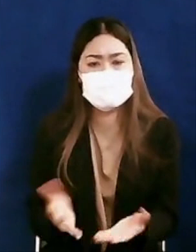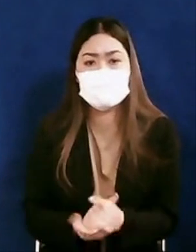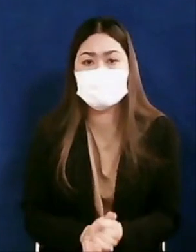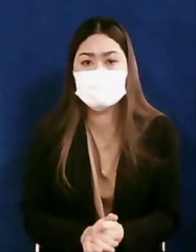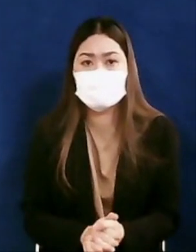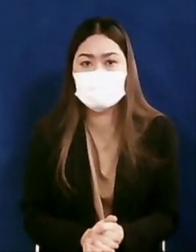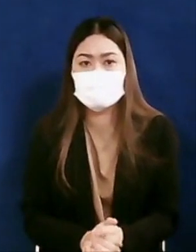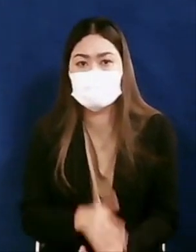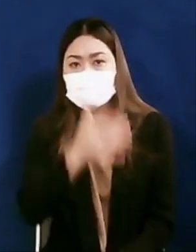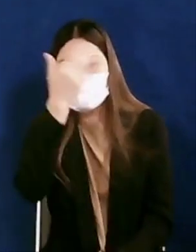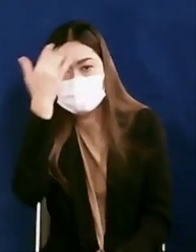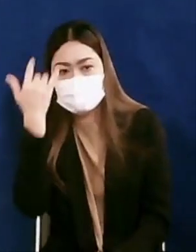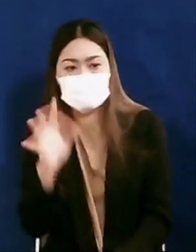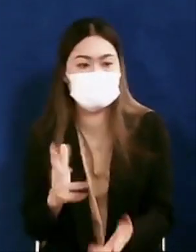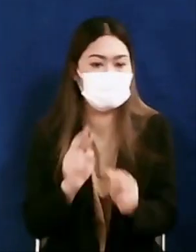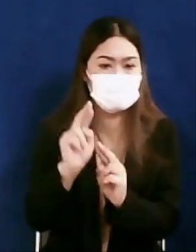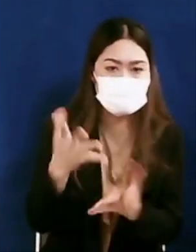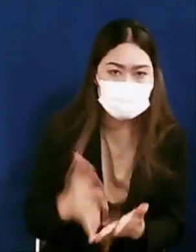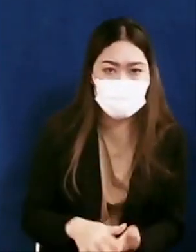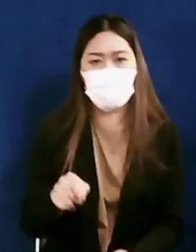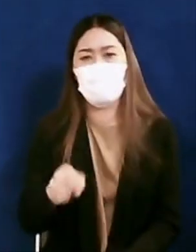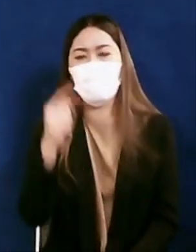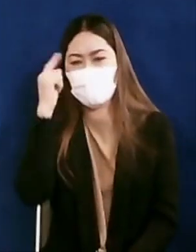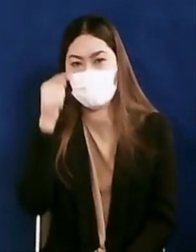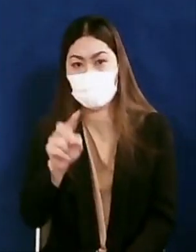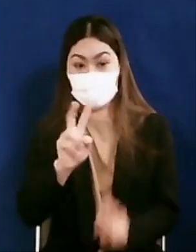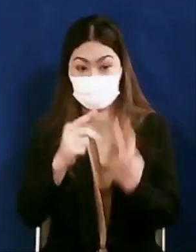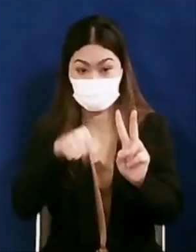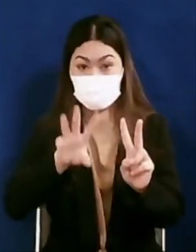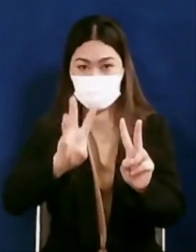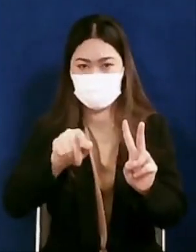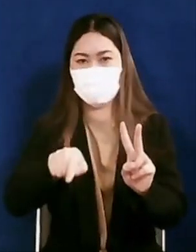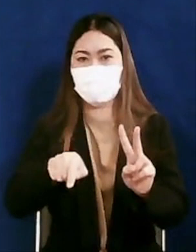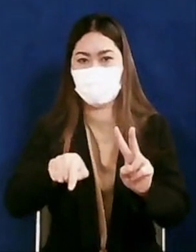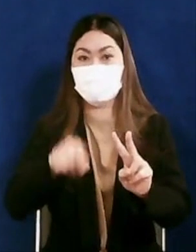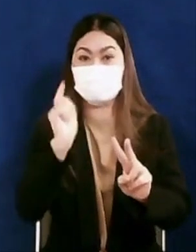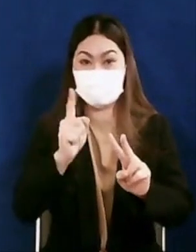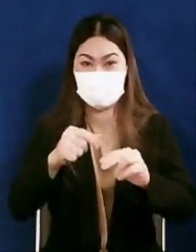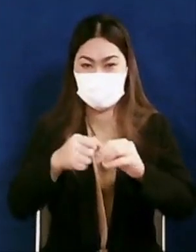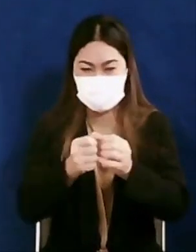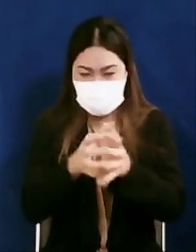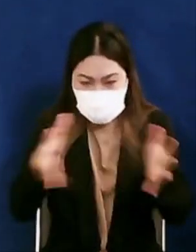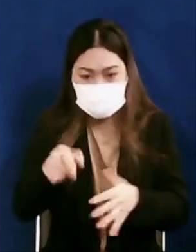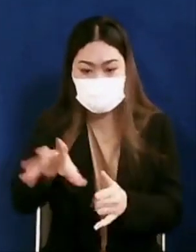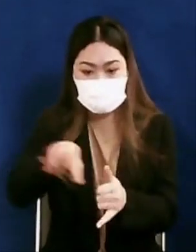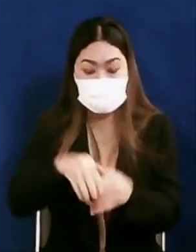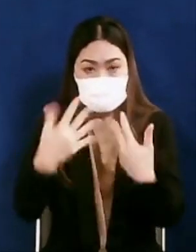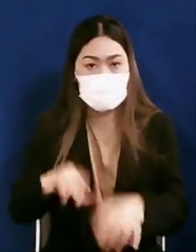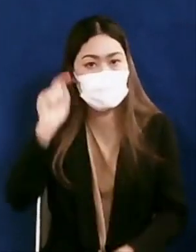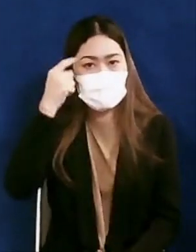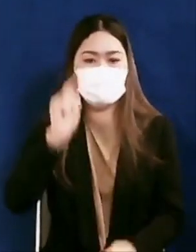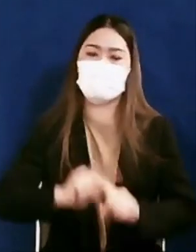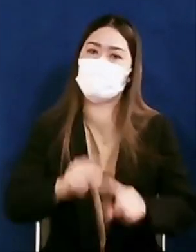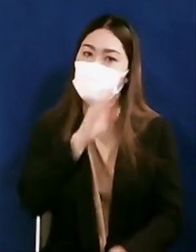ไม่ได้หลุดไปมากมายอะไรที่มีคนบอกโอ้ภูเขาน้ำแข็งนะไอ้ 2.6% เนี่ยเป็นภูเขาน้ำแข็งที่จริงมีอีกเยอะแยะที่ติดเชื้อไปแล้วไม่จริงนะ